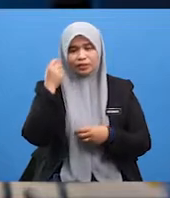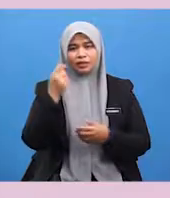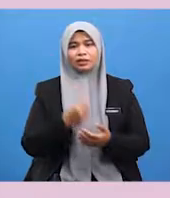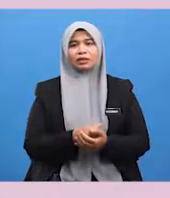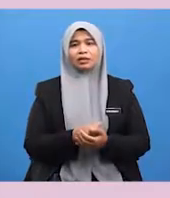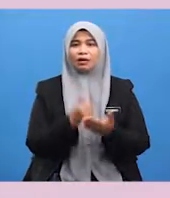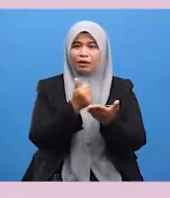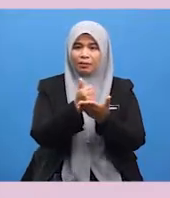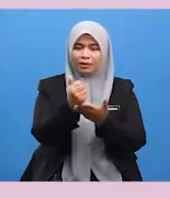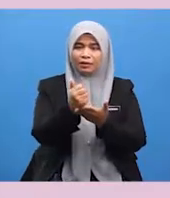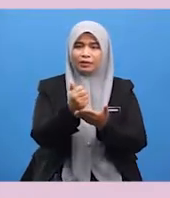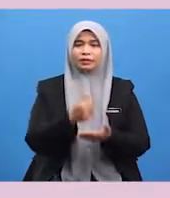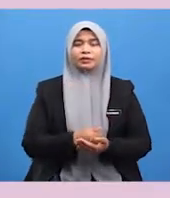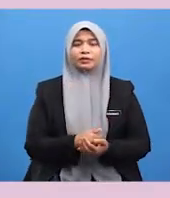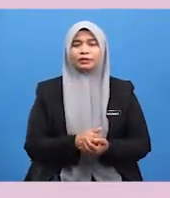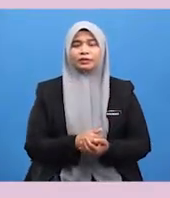diri amanah.